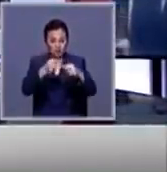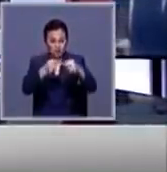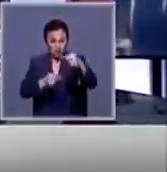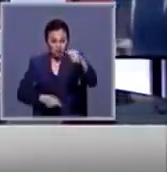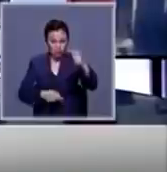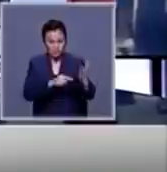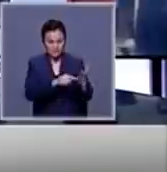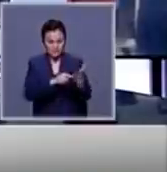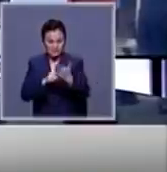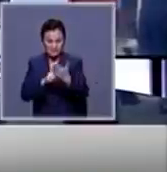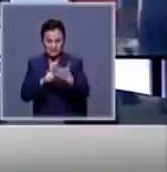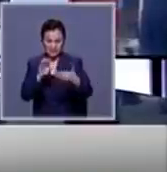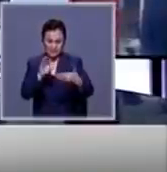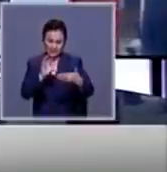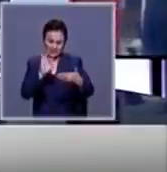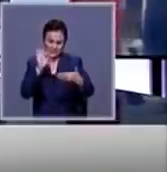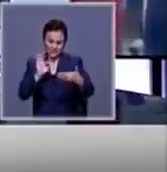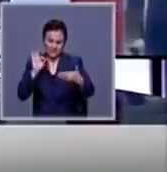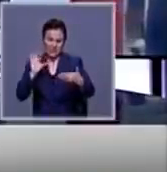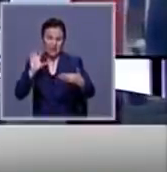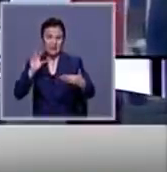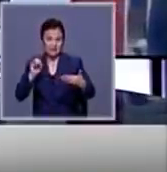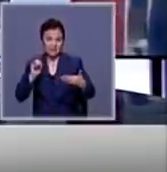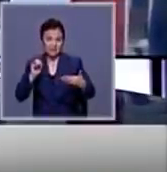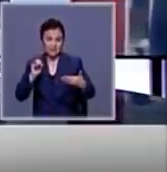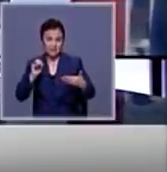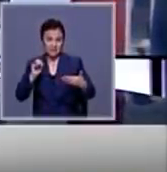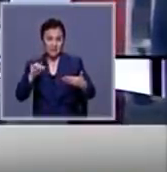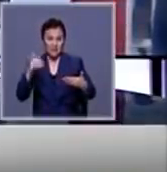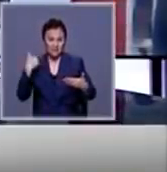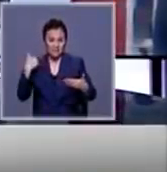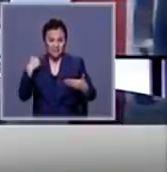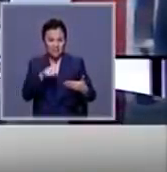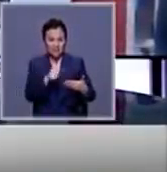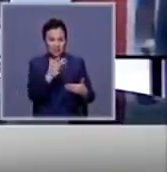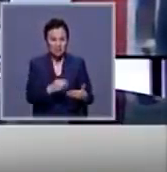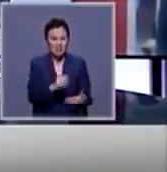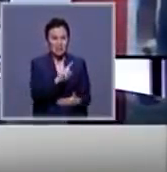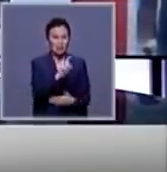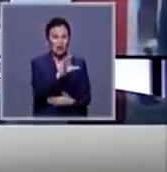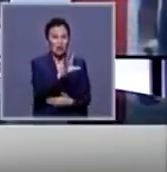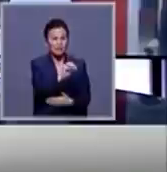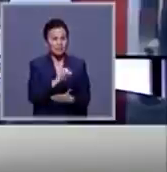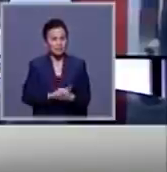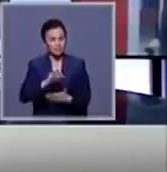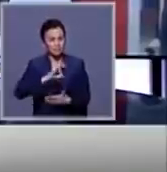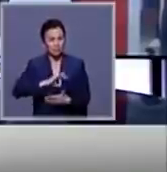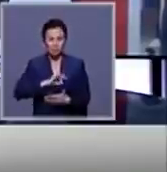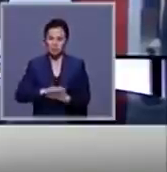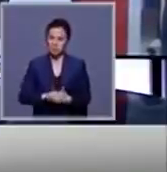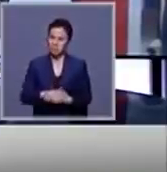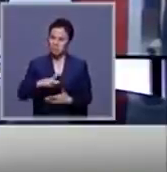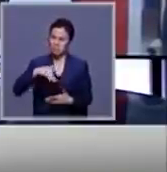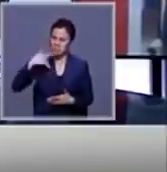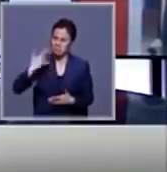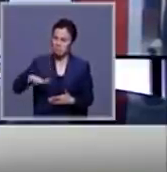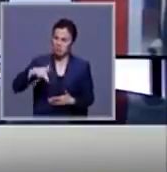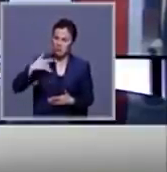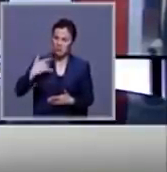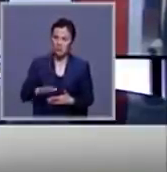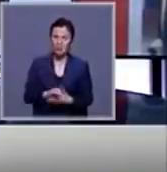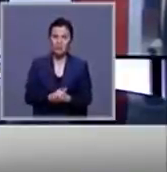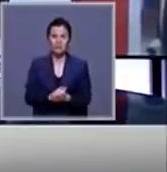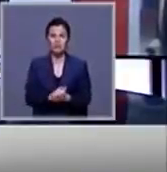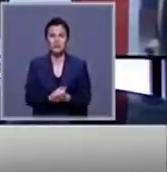ณเลือก50คนแล้วมันก็จะมีอีก150คนไม่พอใจคุณหรือเปล่าใช่ไหมโอเคมี150คนสับต